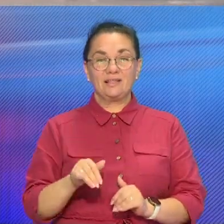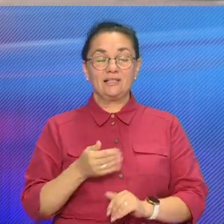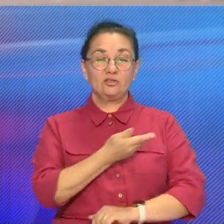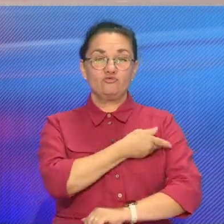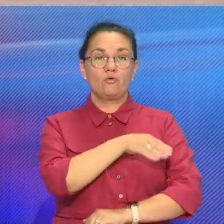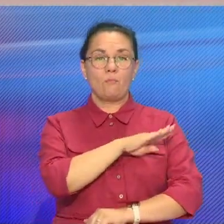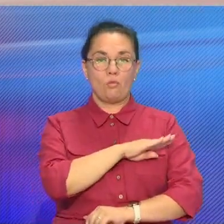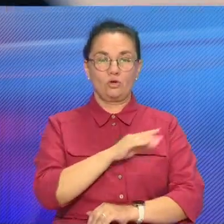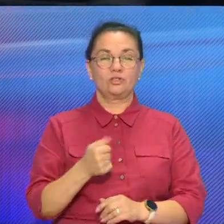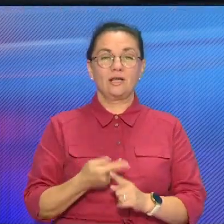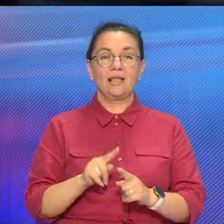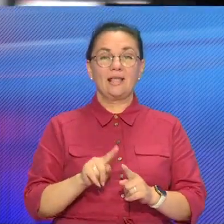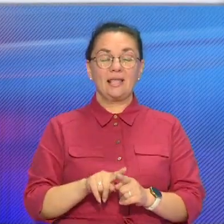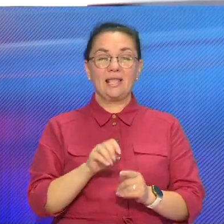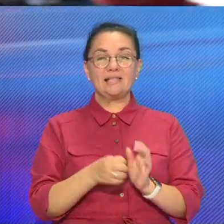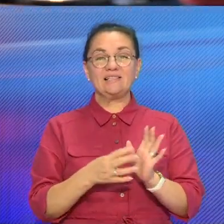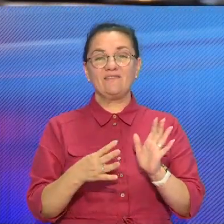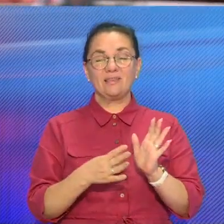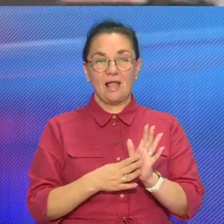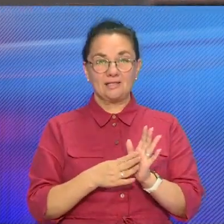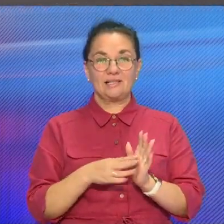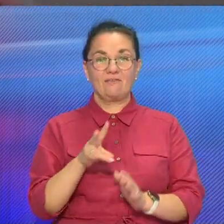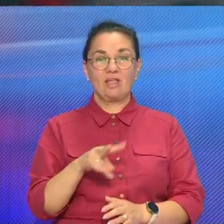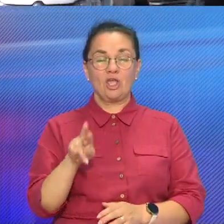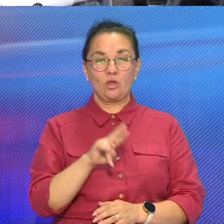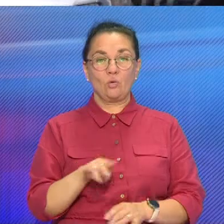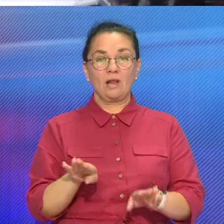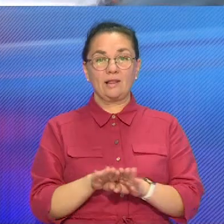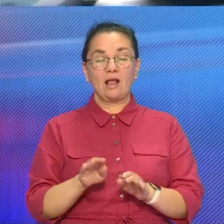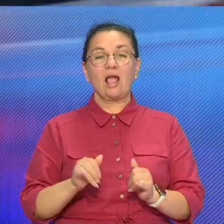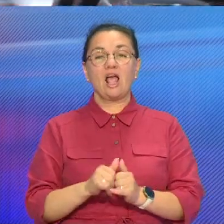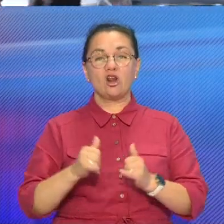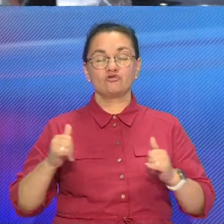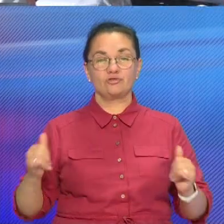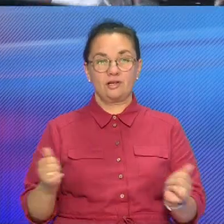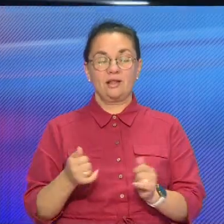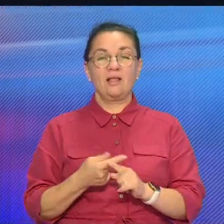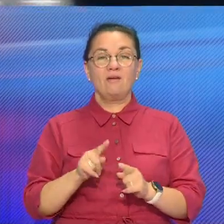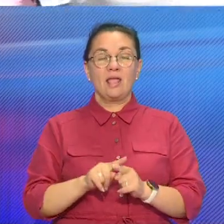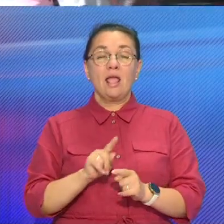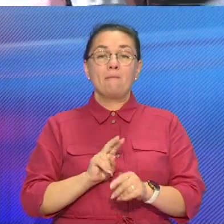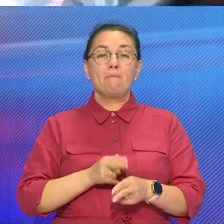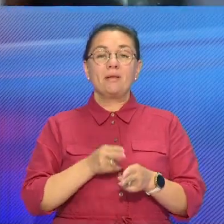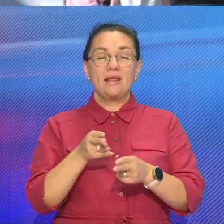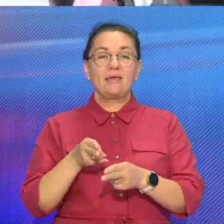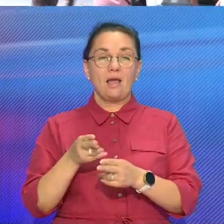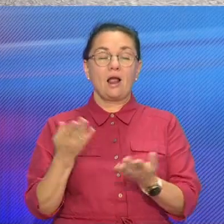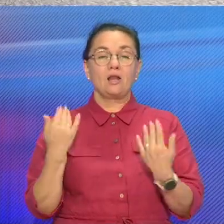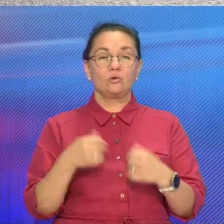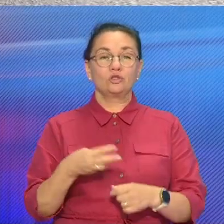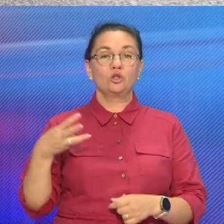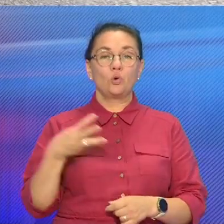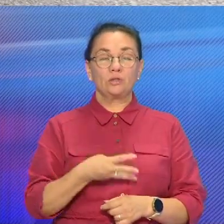Польшчы. Пасля ўвядзення 19 ліпеня так званага пашыранага безвізу нашу краіну наведалі звыш